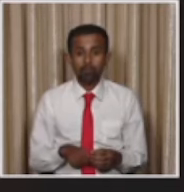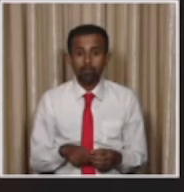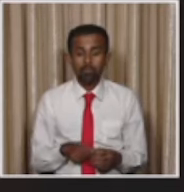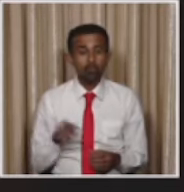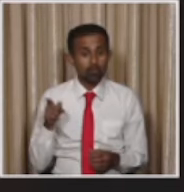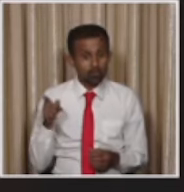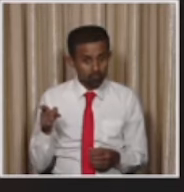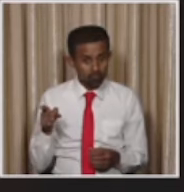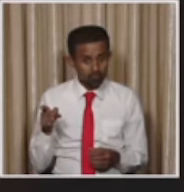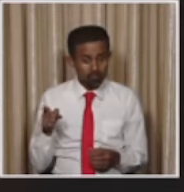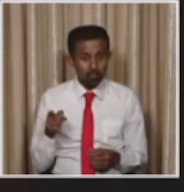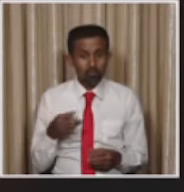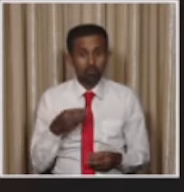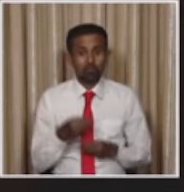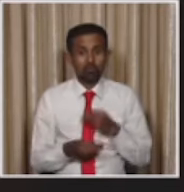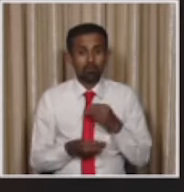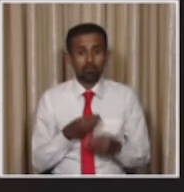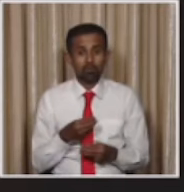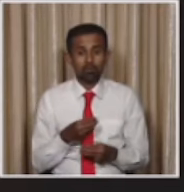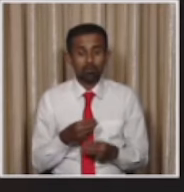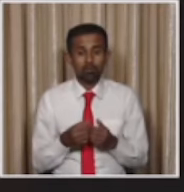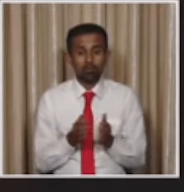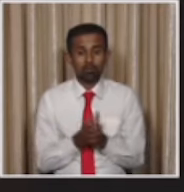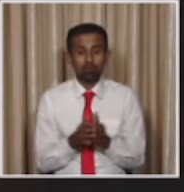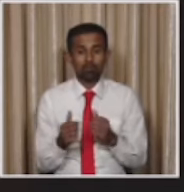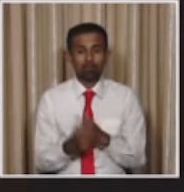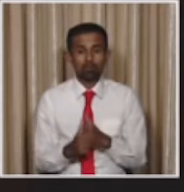ඔවුන්ට ඒ වෙනද පොළ තුල ඒ තමන්ගේ